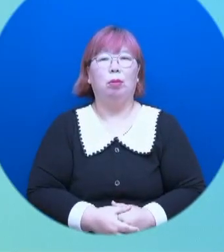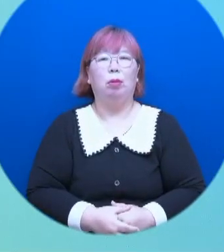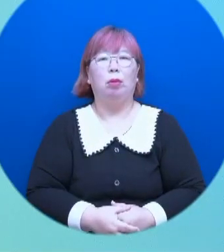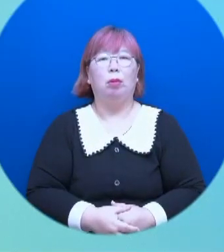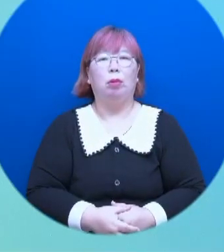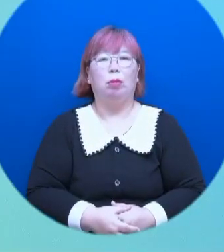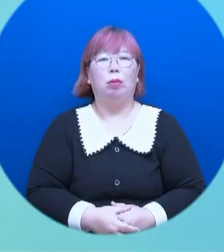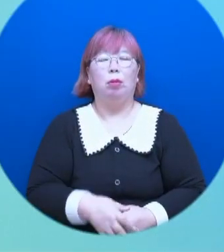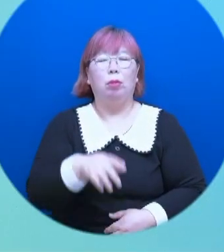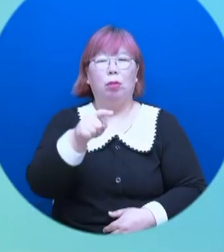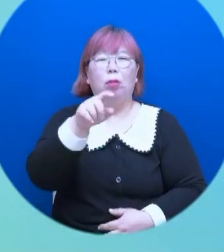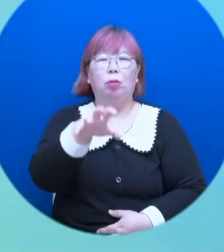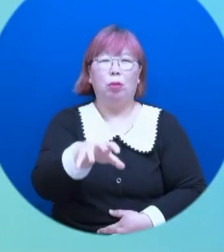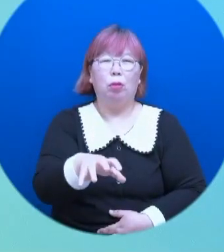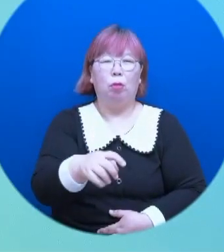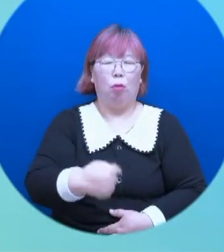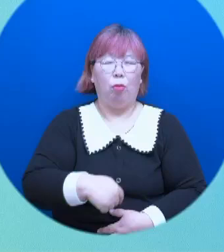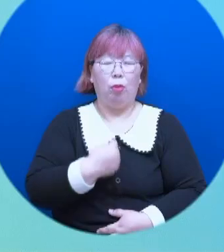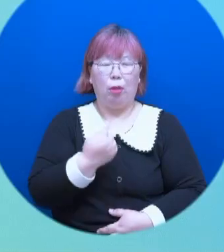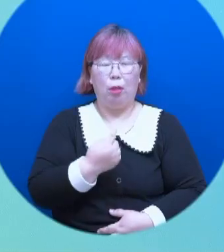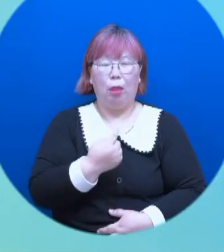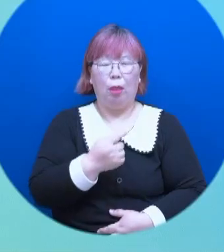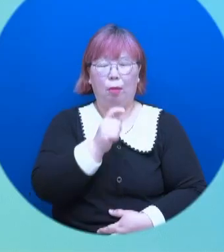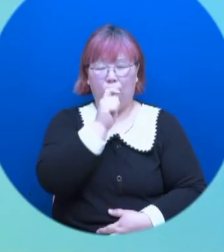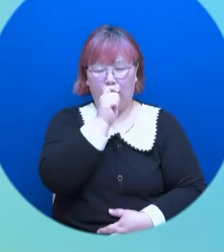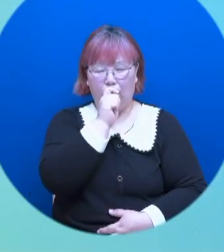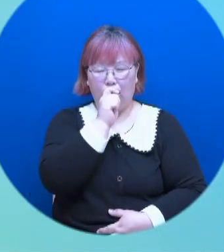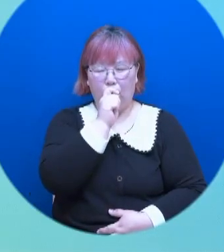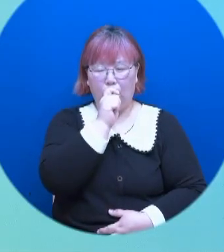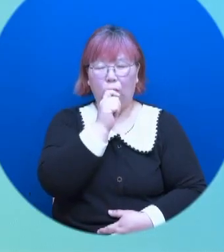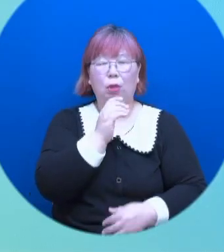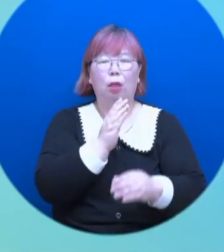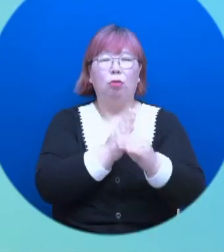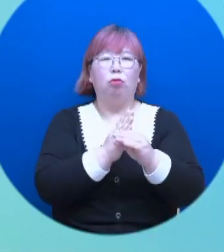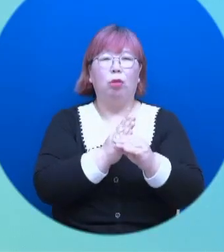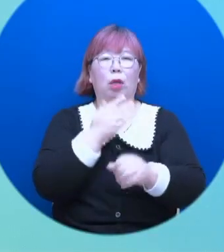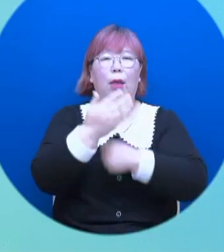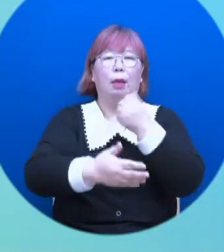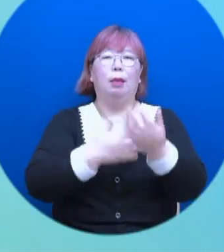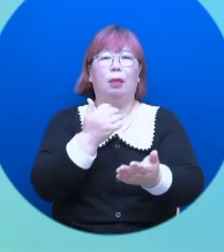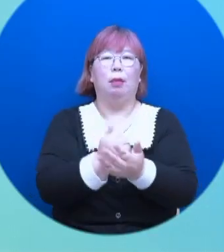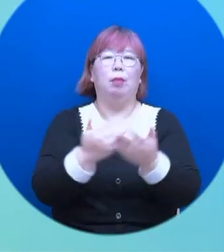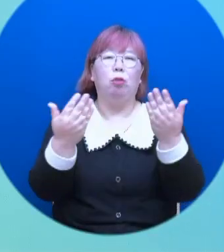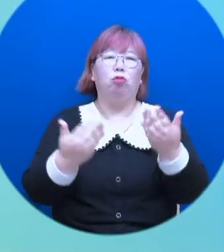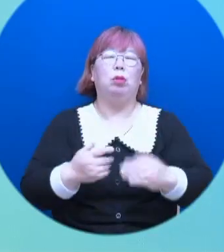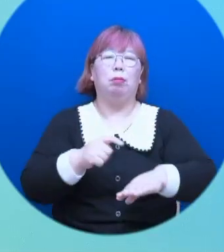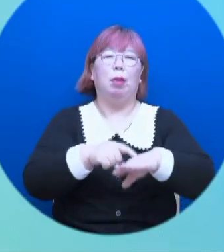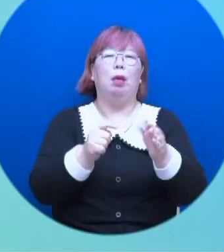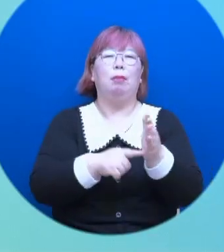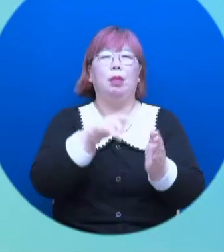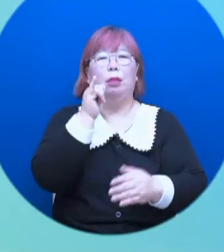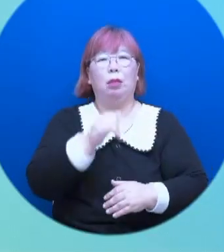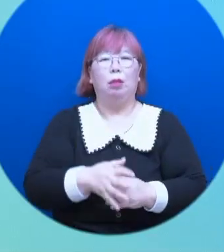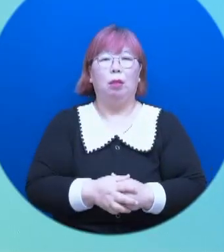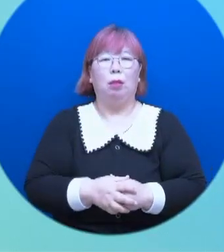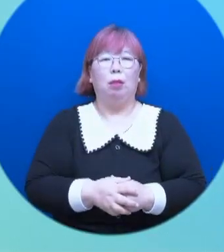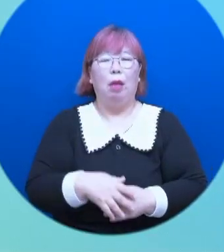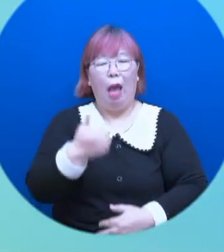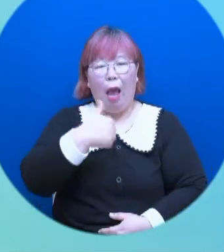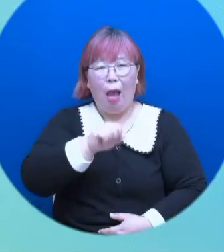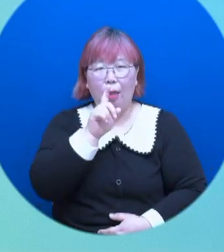저는 그곳에서 혼자 가만히 묵상을 하는데 하나님께서 이런 마음을 주십니다.